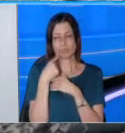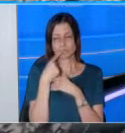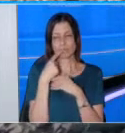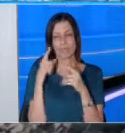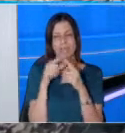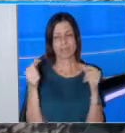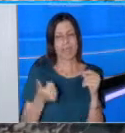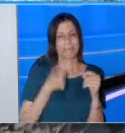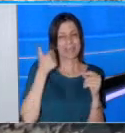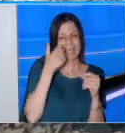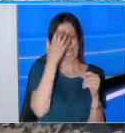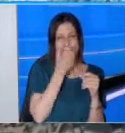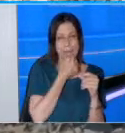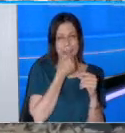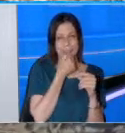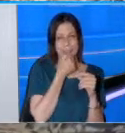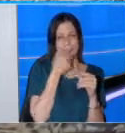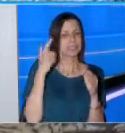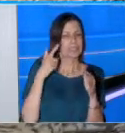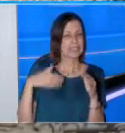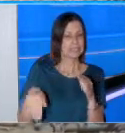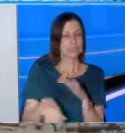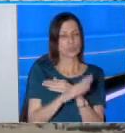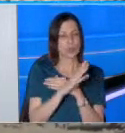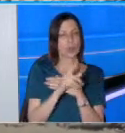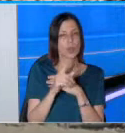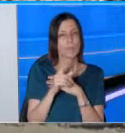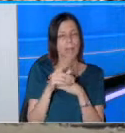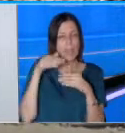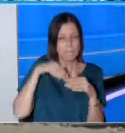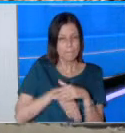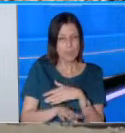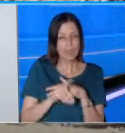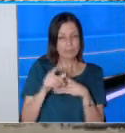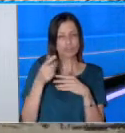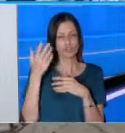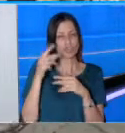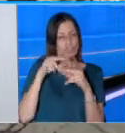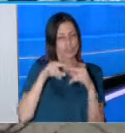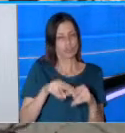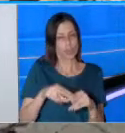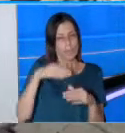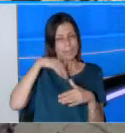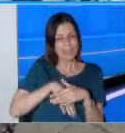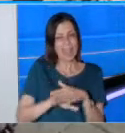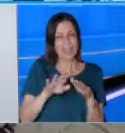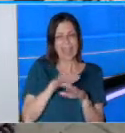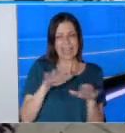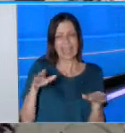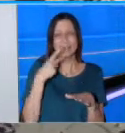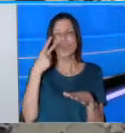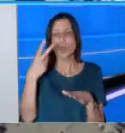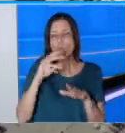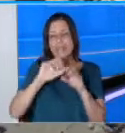העזתים מנהיגי חמאס, כן. ואגב, יצאו מהבונקרים שעוד שרדו שם, מתחת לקרקע, יראו את